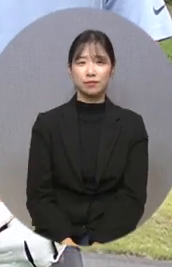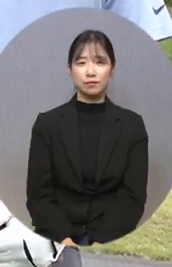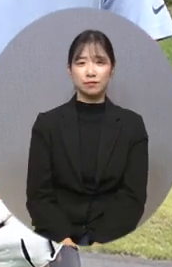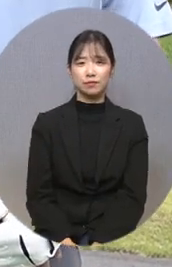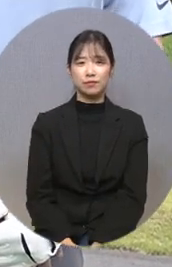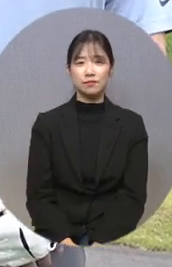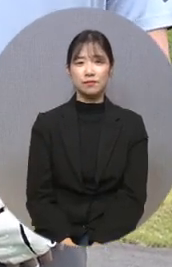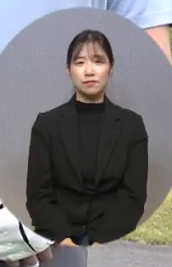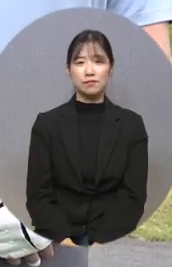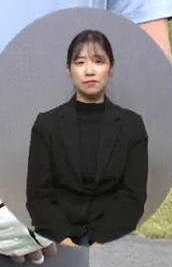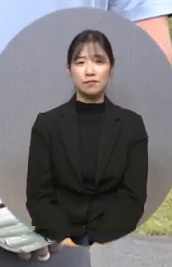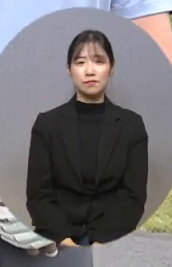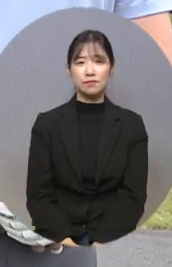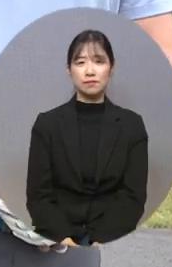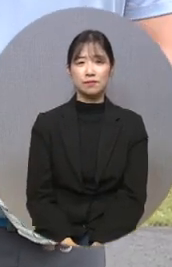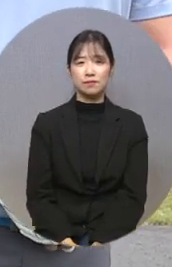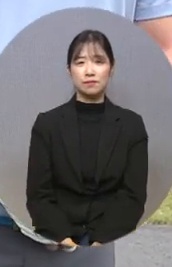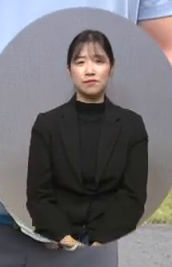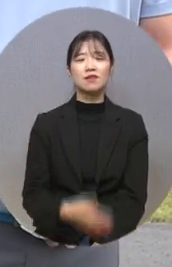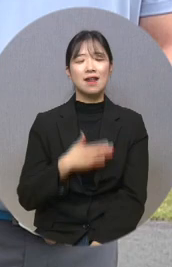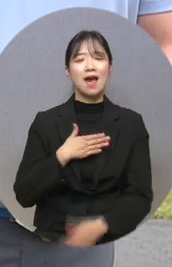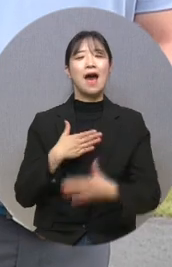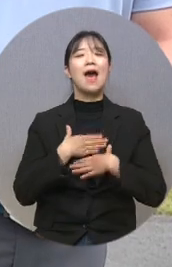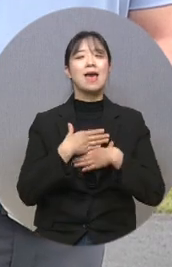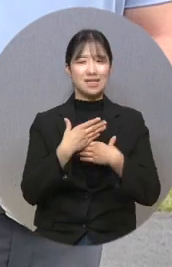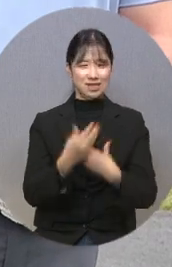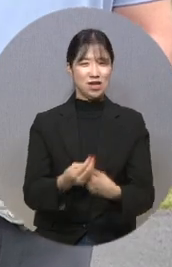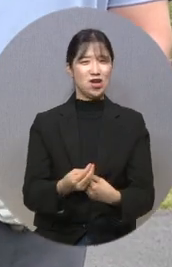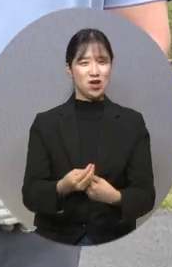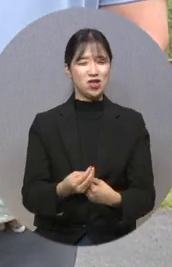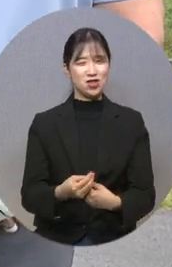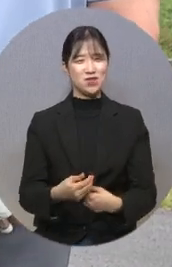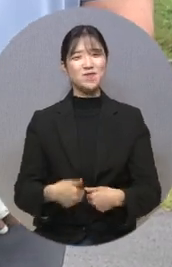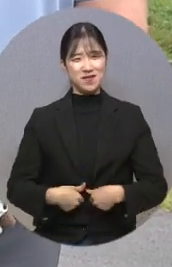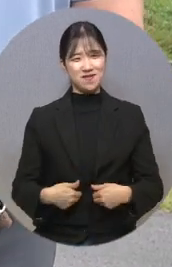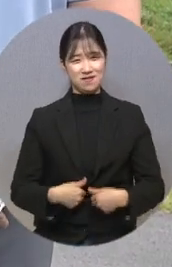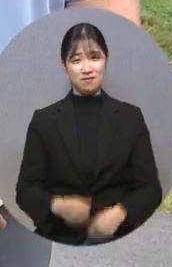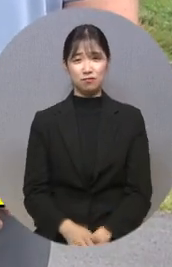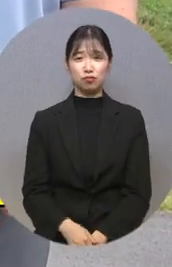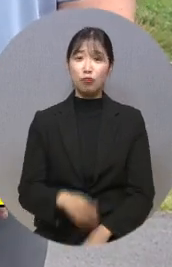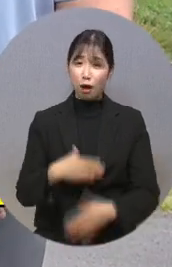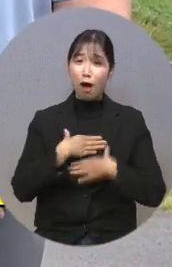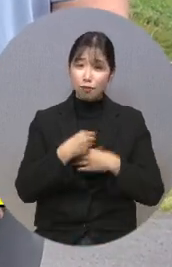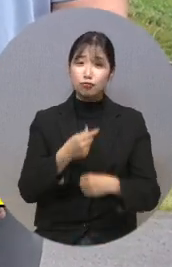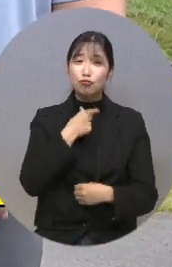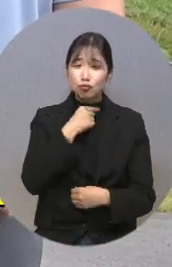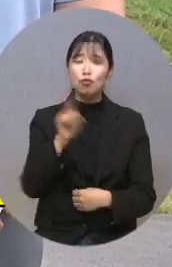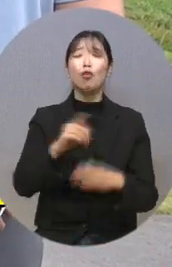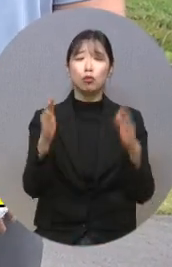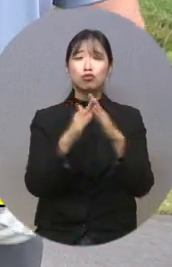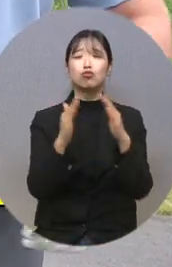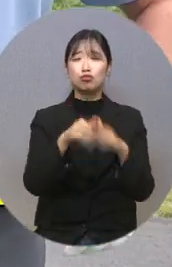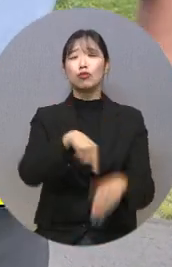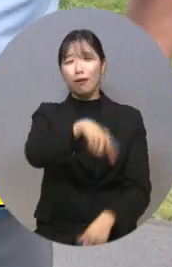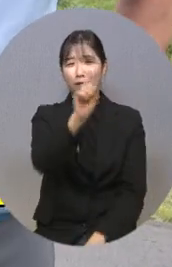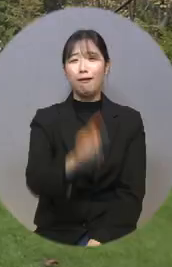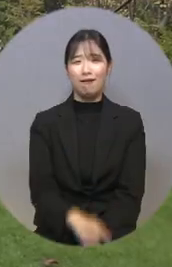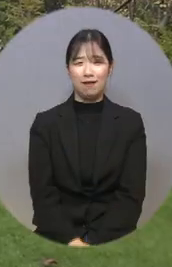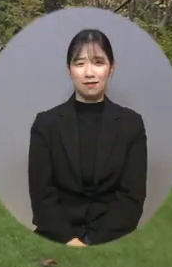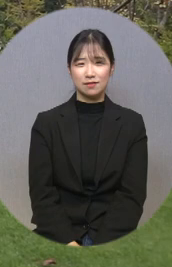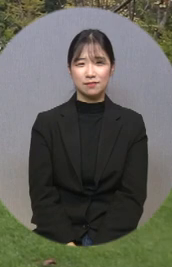여기가, 아, 여기가 우린 거. 안전하게. 안전빵. 안전하게 보자. 안전하게 쳤을 안전하게 쳤을 경우에 어떻게 치냐